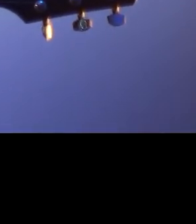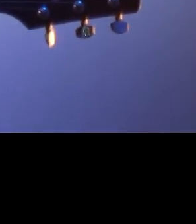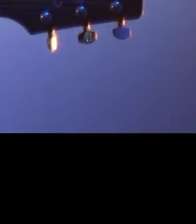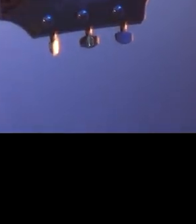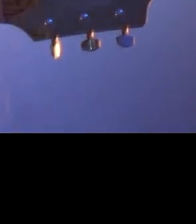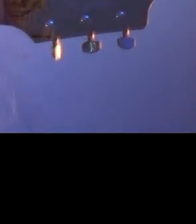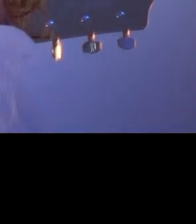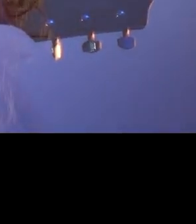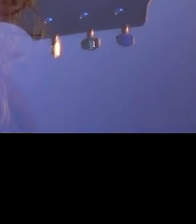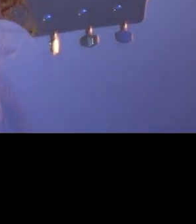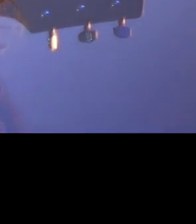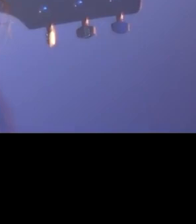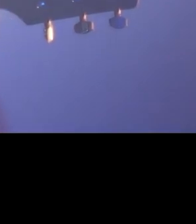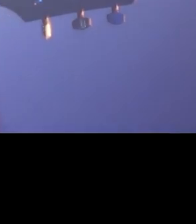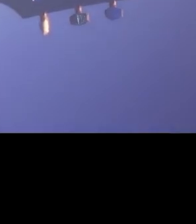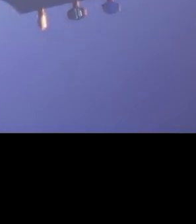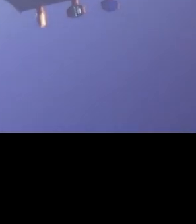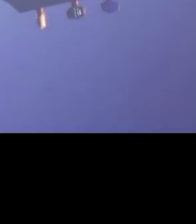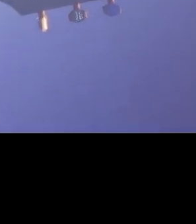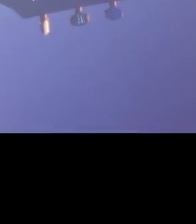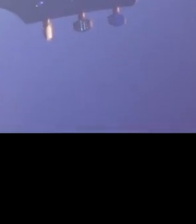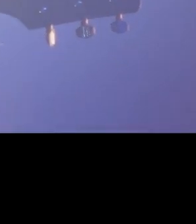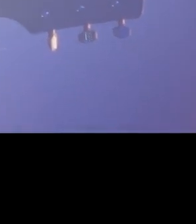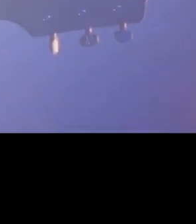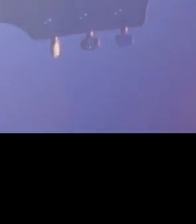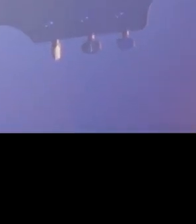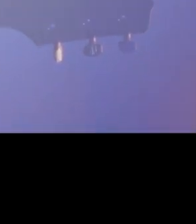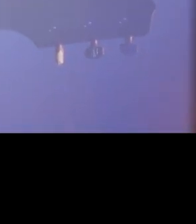Tek srcem ćeš